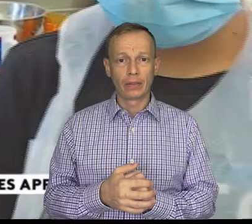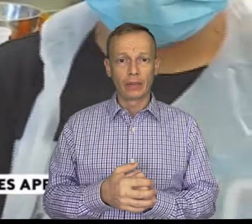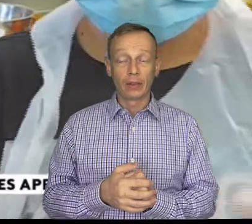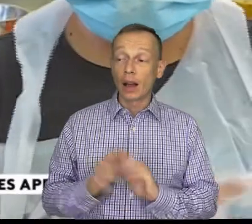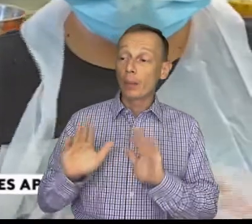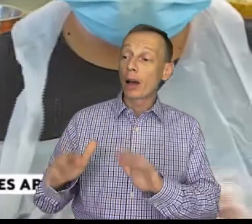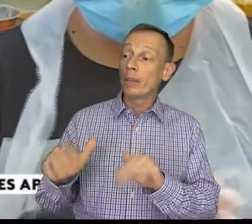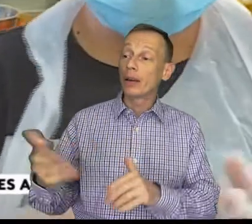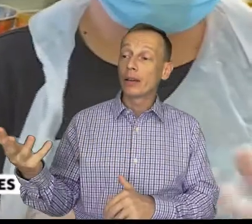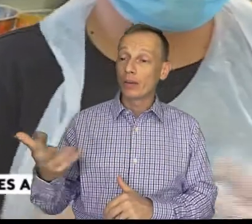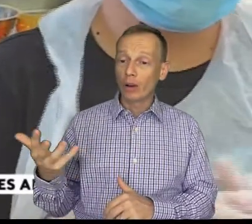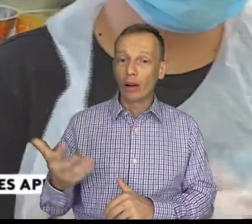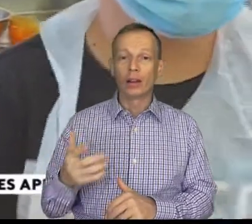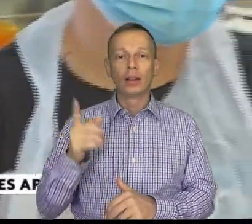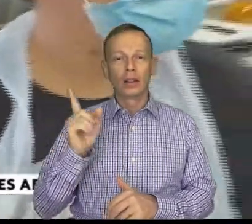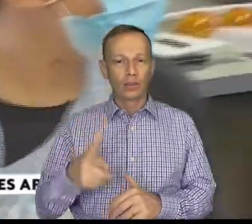Après, il faut couper